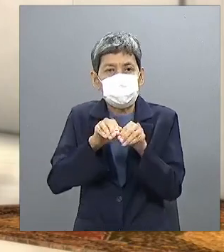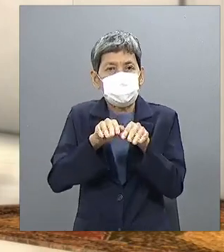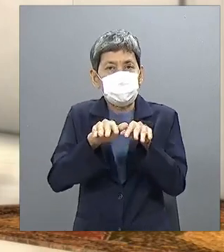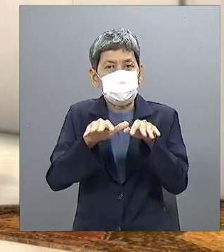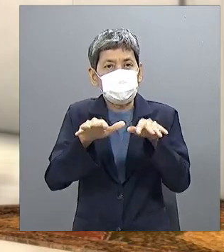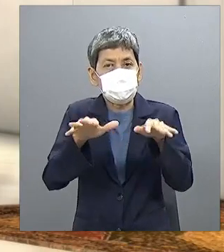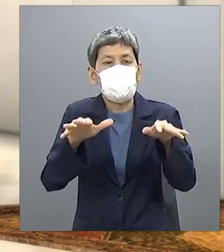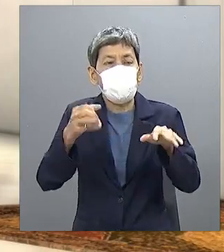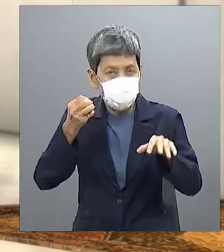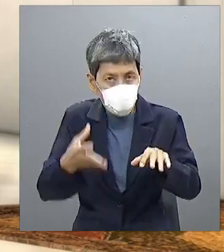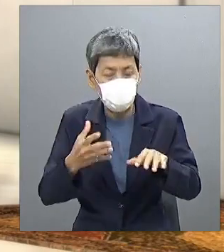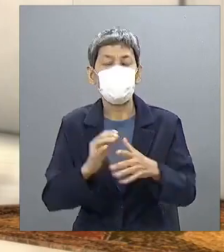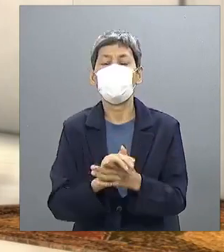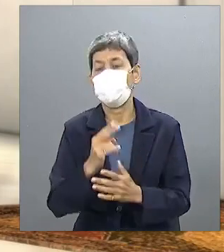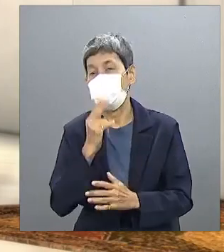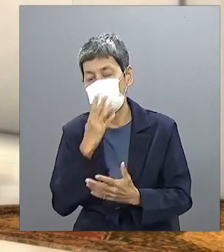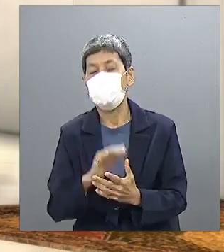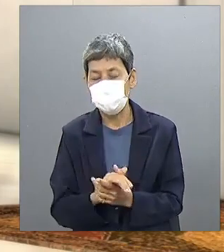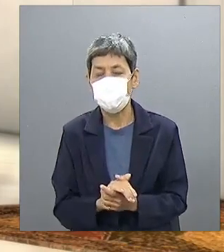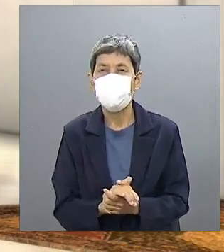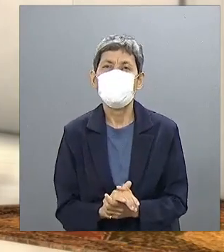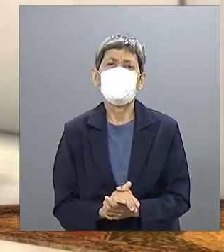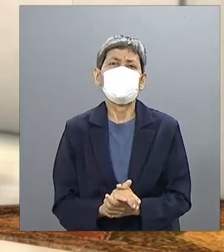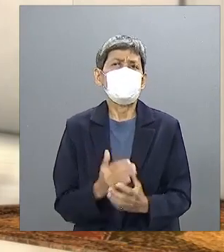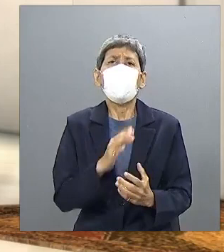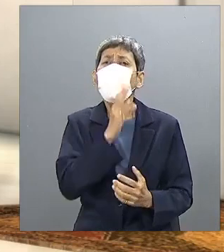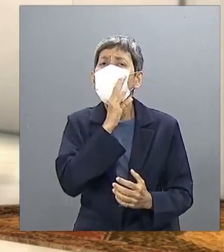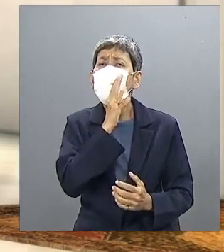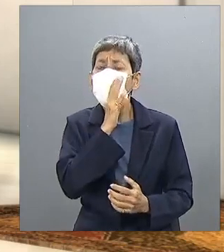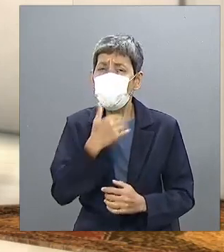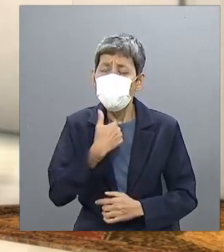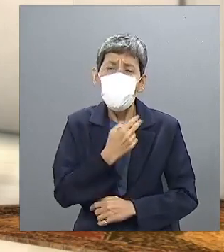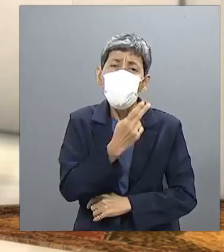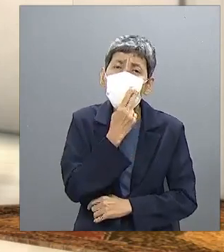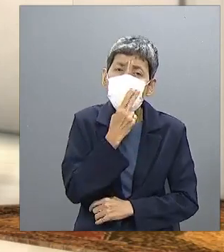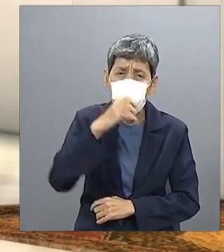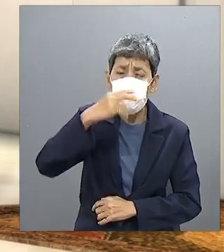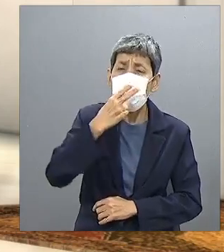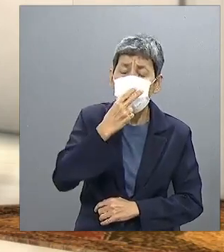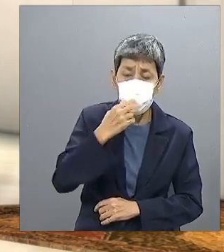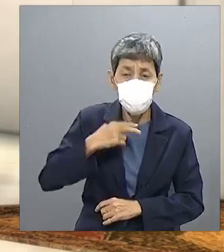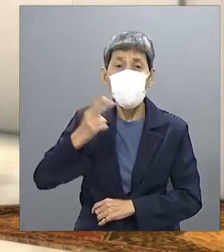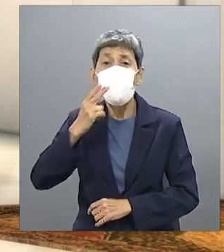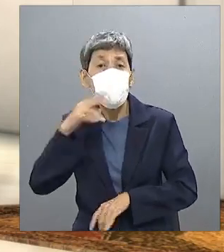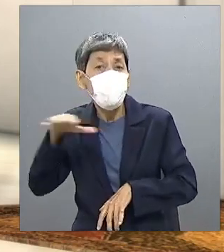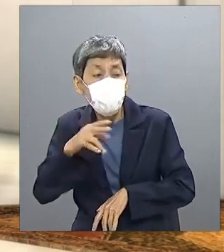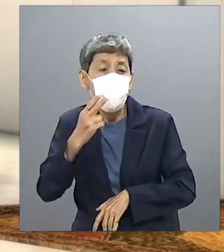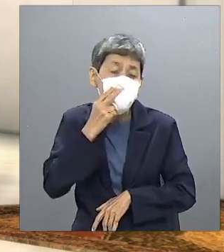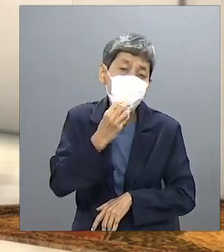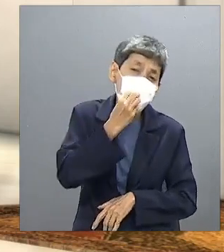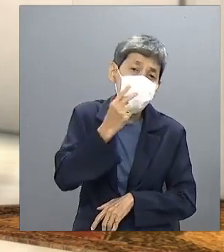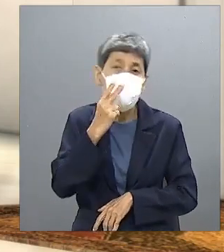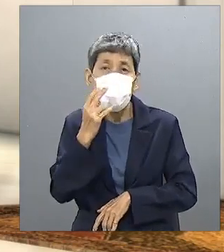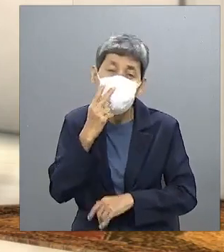ผู้ที่ไม่ได้สูบถึง 5เท่าและถ้ามีการสูบบุหรี่ไฟฟ้าร่วมกับบุหรี่ธรรมดาด้วยนะคะก็จะทำให้